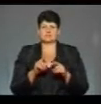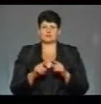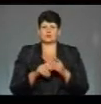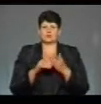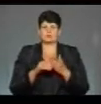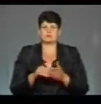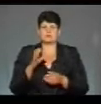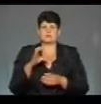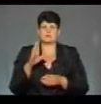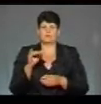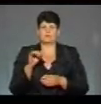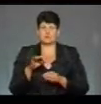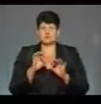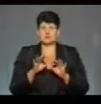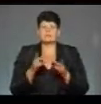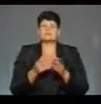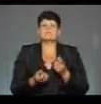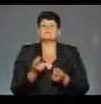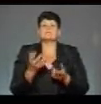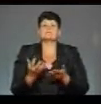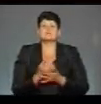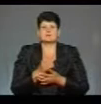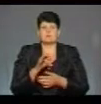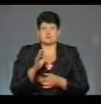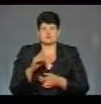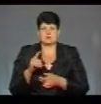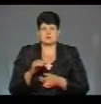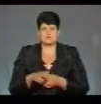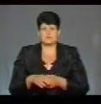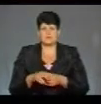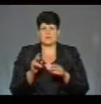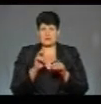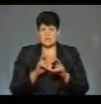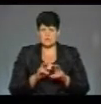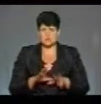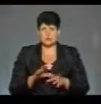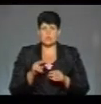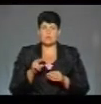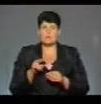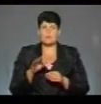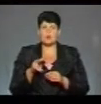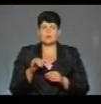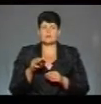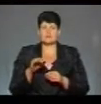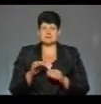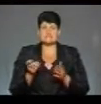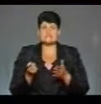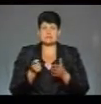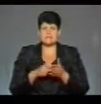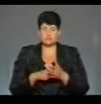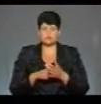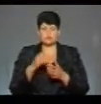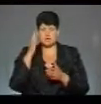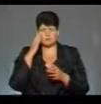Вус розповіла, які травми виявили в Ольги Залізняк. Діагностовано політравму, закриту черепно-мозгову